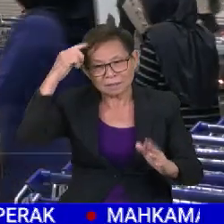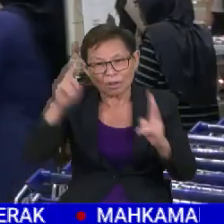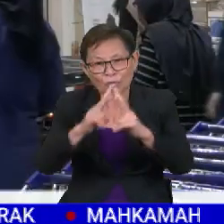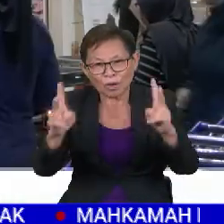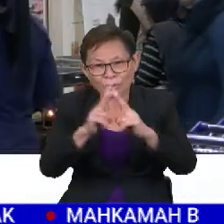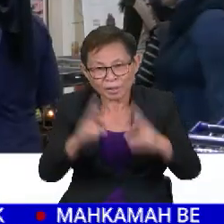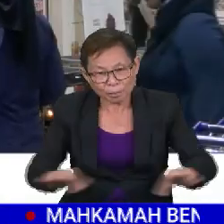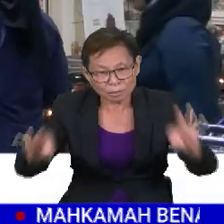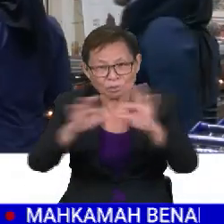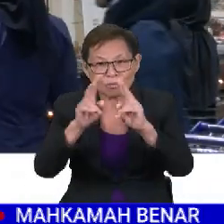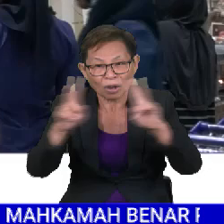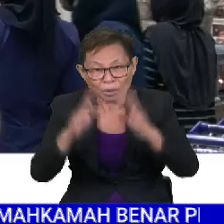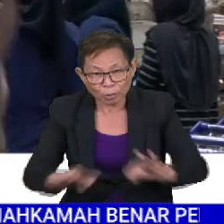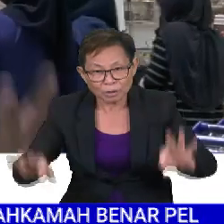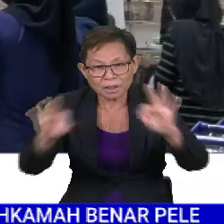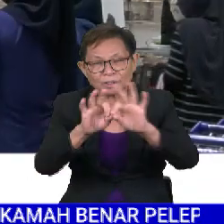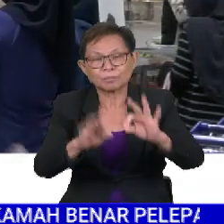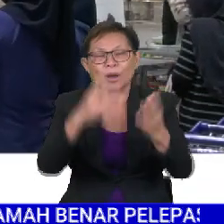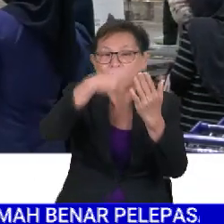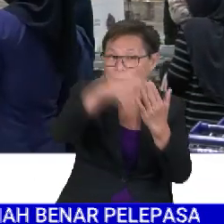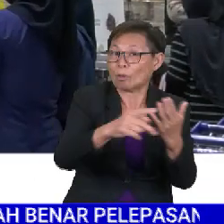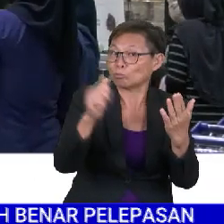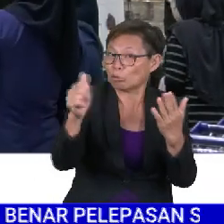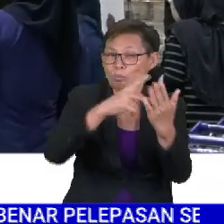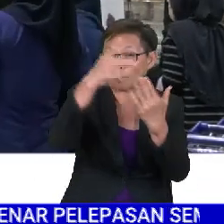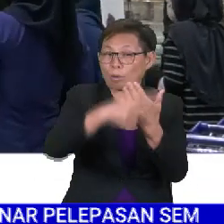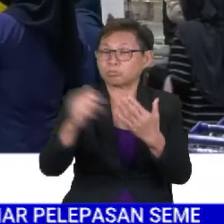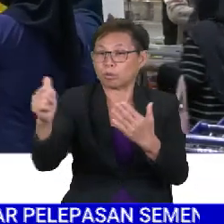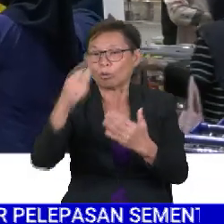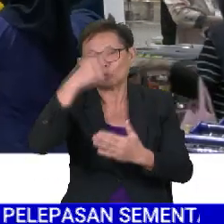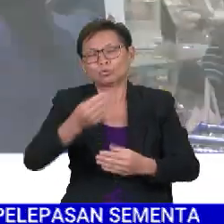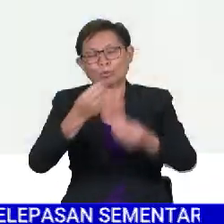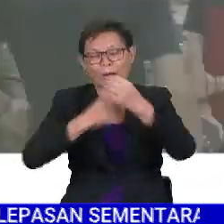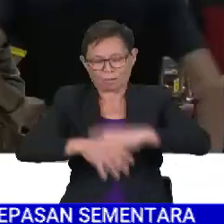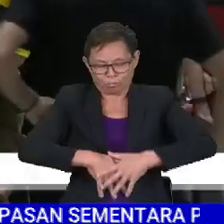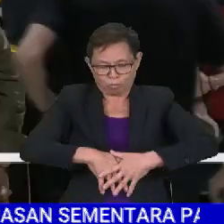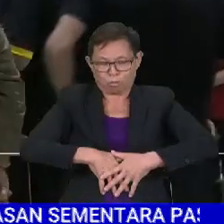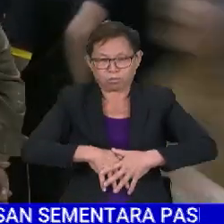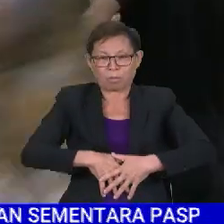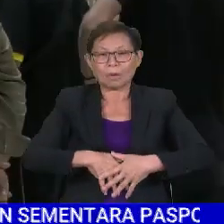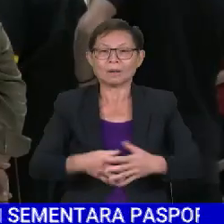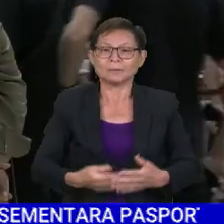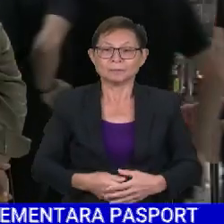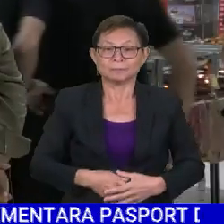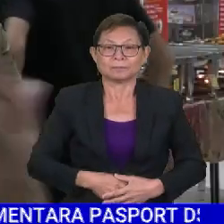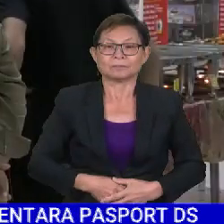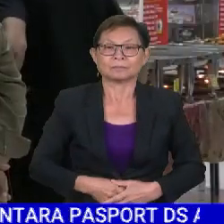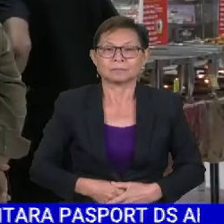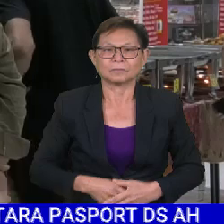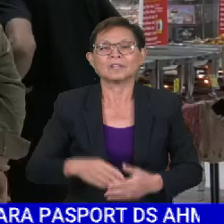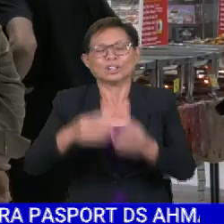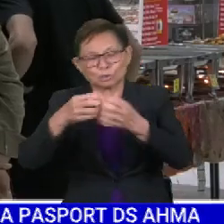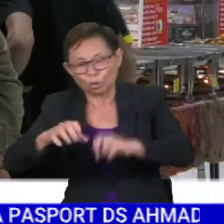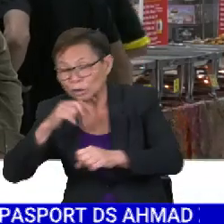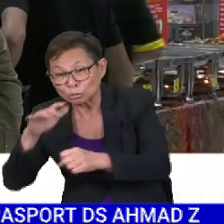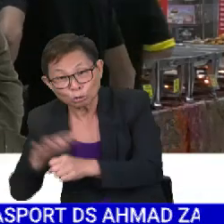important, niat dan inisiatif yang bagus untuk mengisi perut rakyat. Bekalan kena ada, bekalan telur kalau